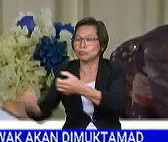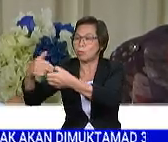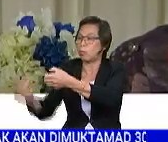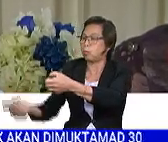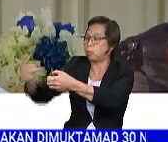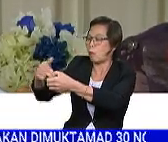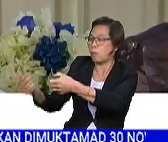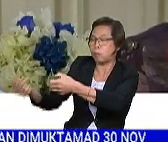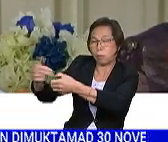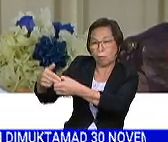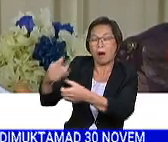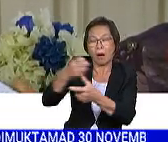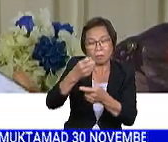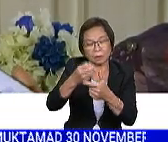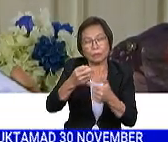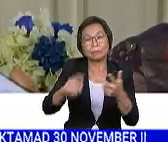keterlibatan ataupun